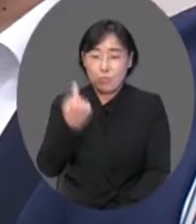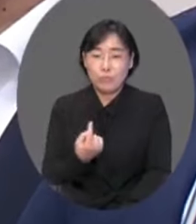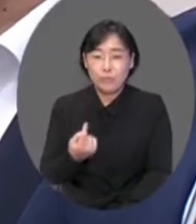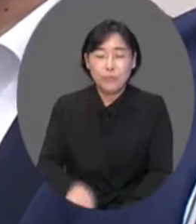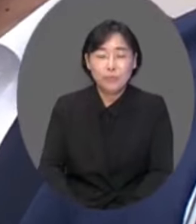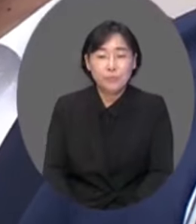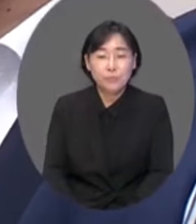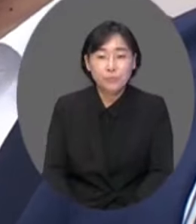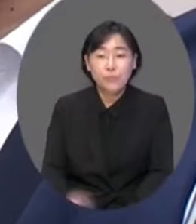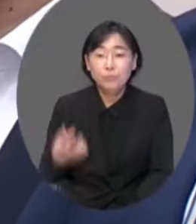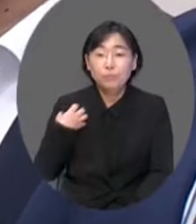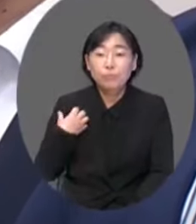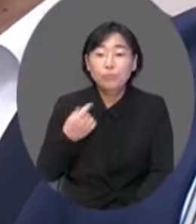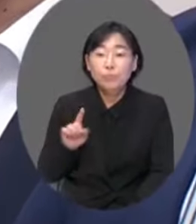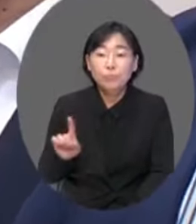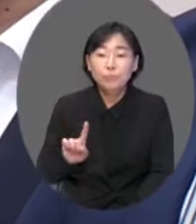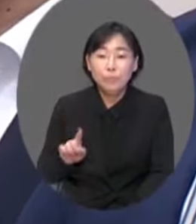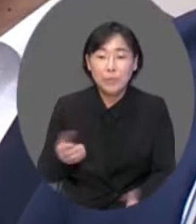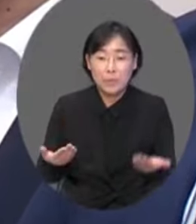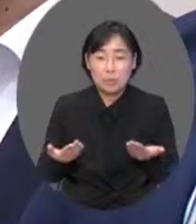했습니까?